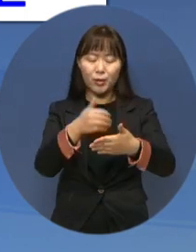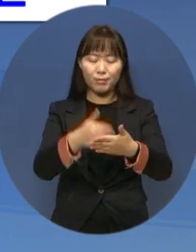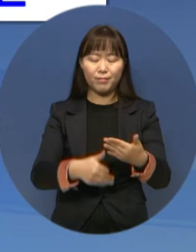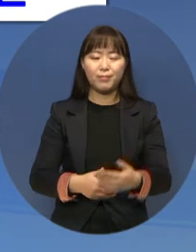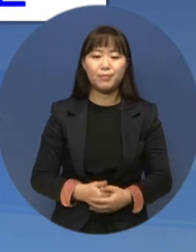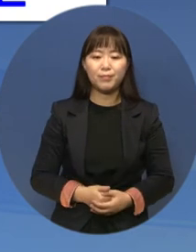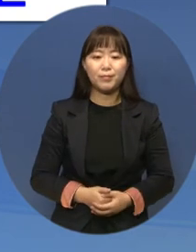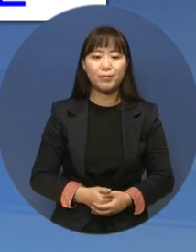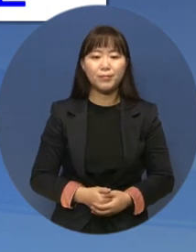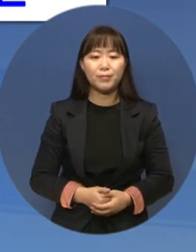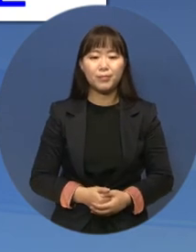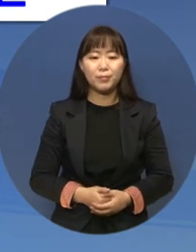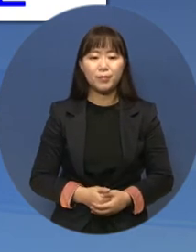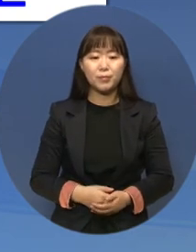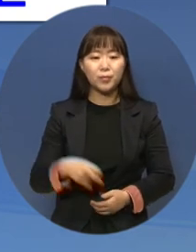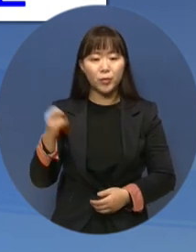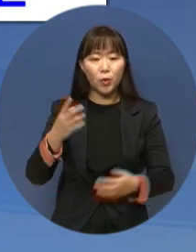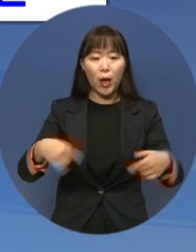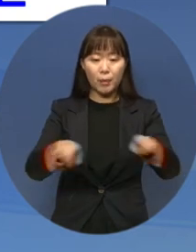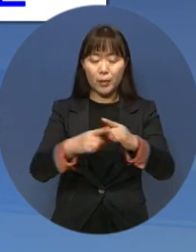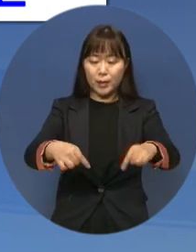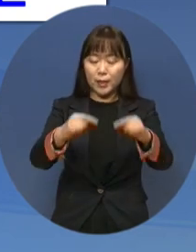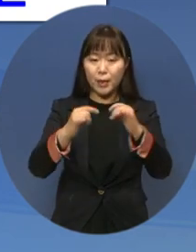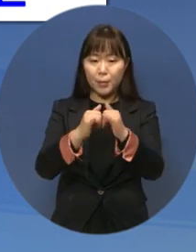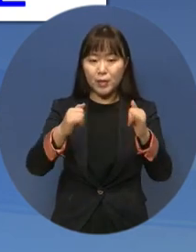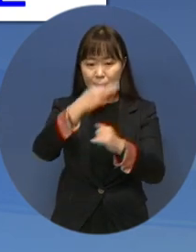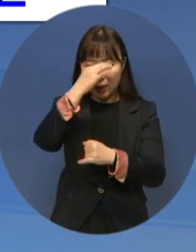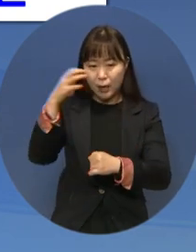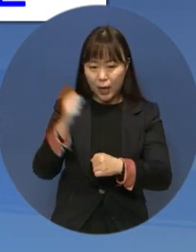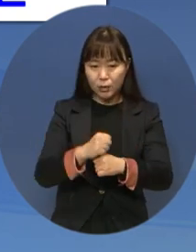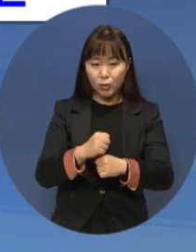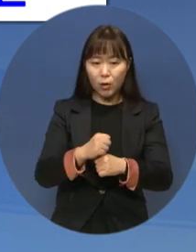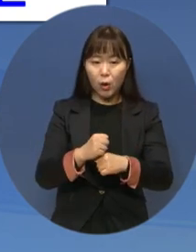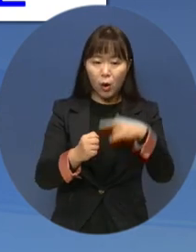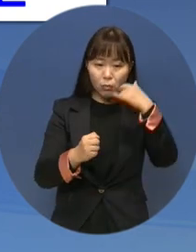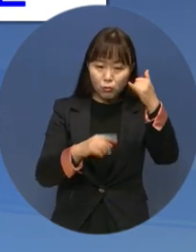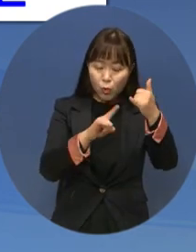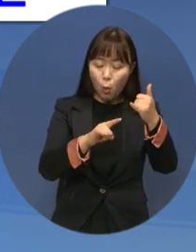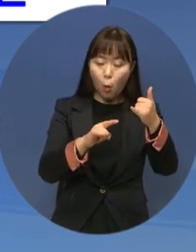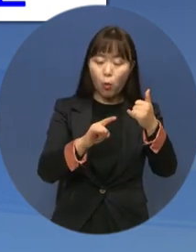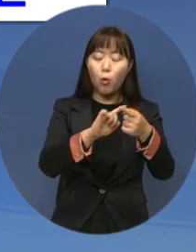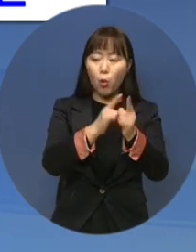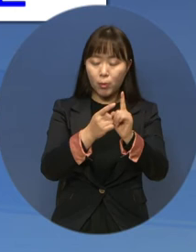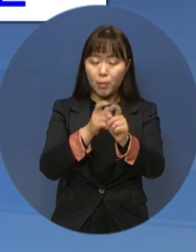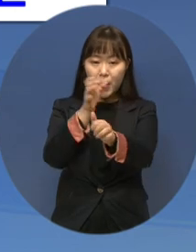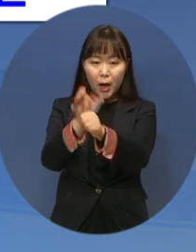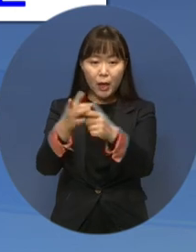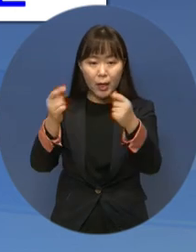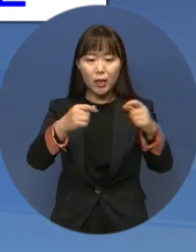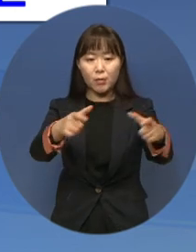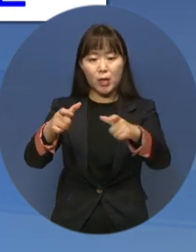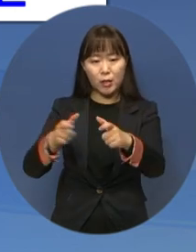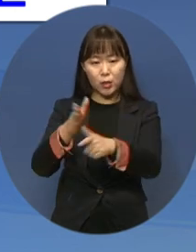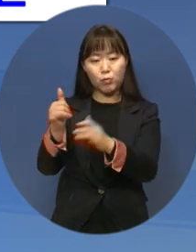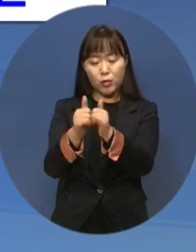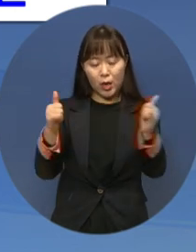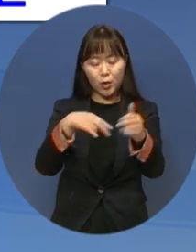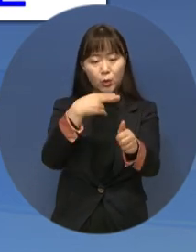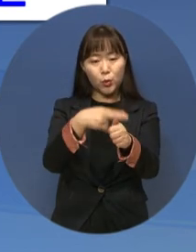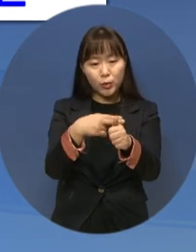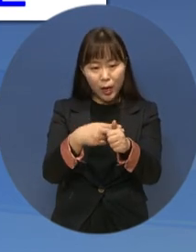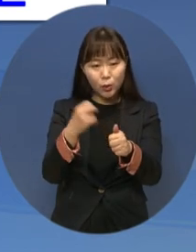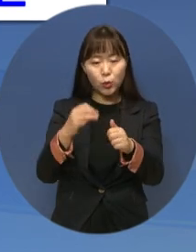했습니다. 또한 공동참여자 기능을 통해 양육자로부터 권한을 위임받은 영역별 전문가나